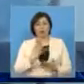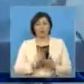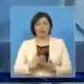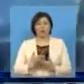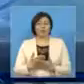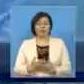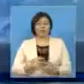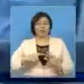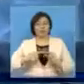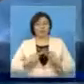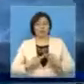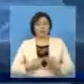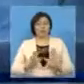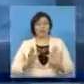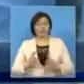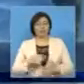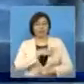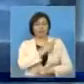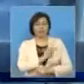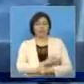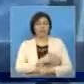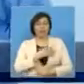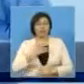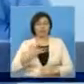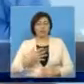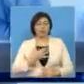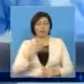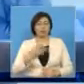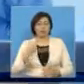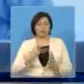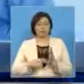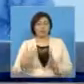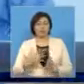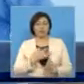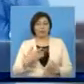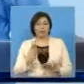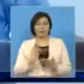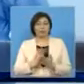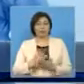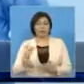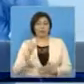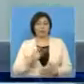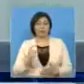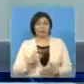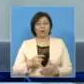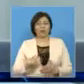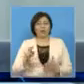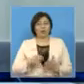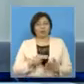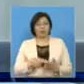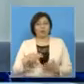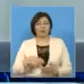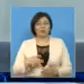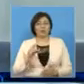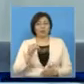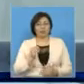үшін материалдық техникалық жағдайы нығайтылды. Өкпені жасанды желдететін 75 аппарат, биохимиялық гематологиялық талдағыш, рентген